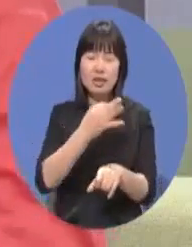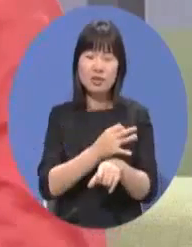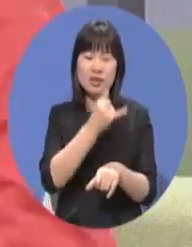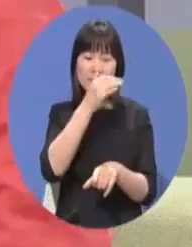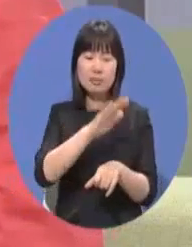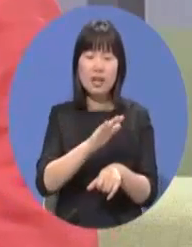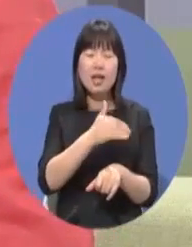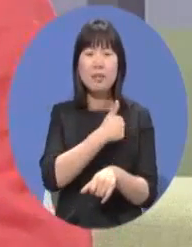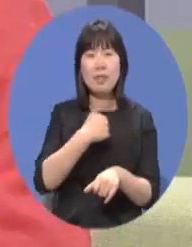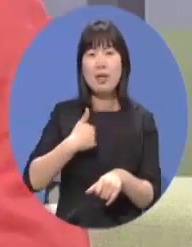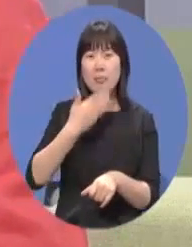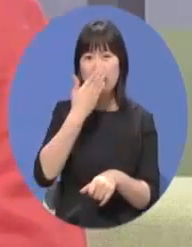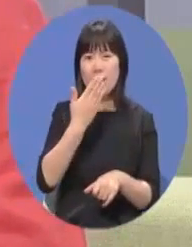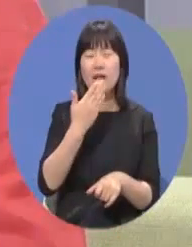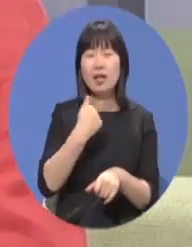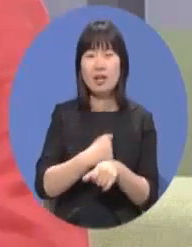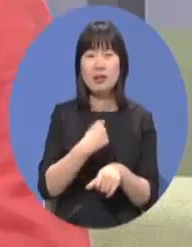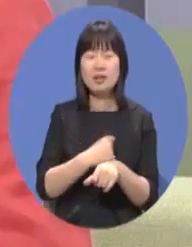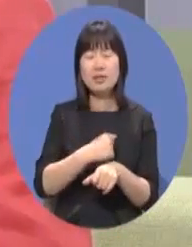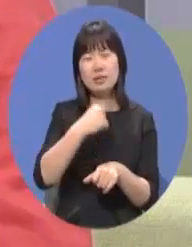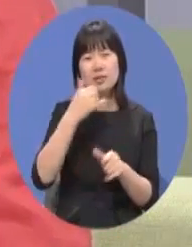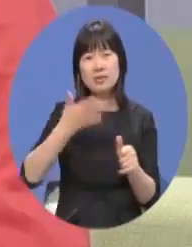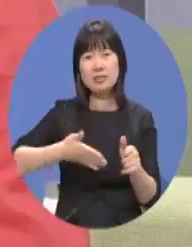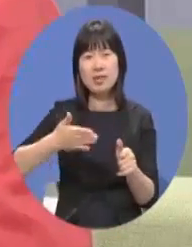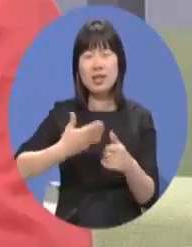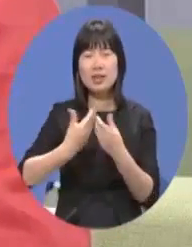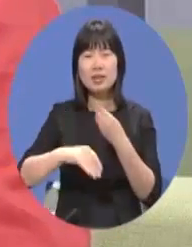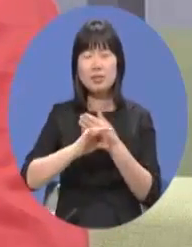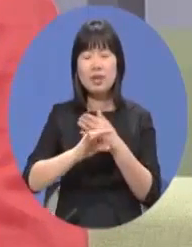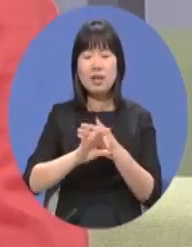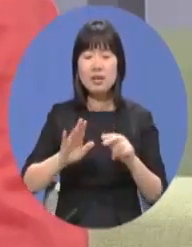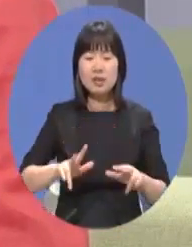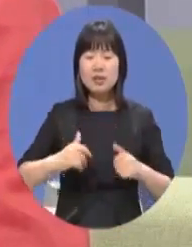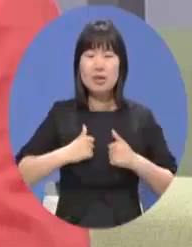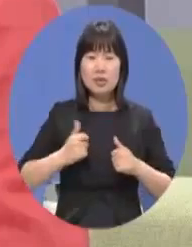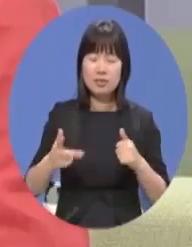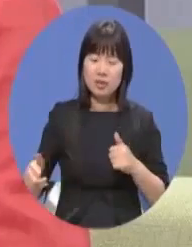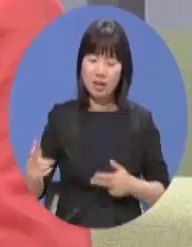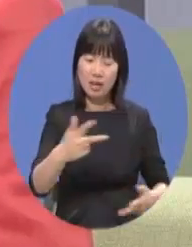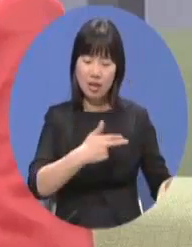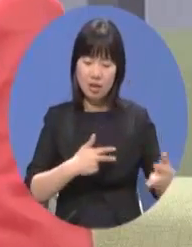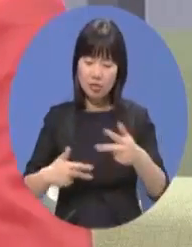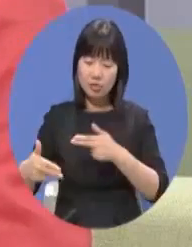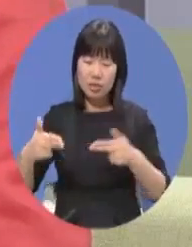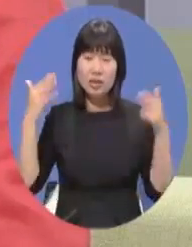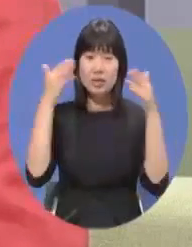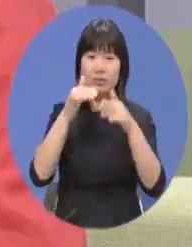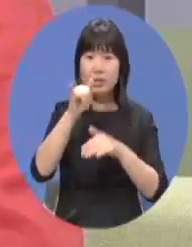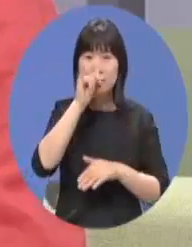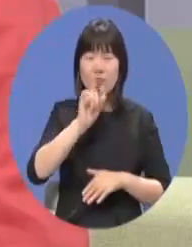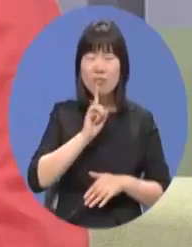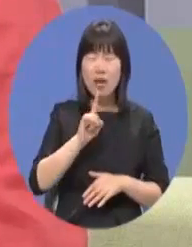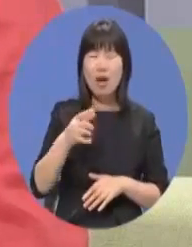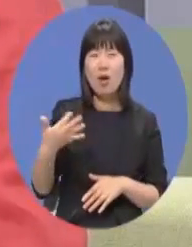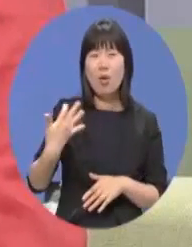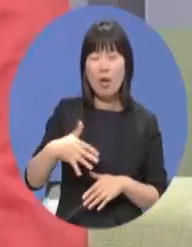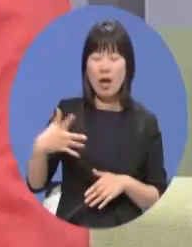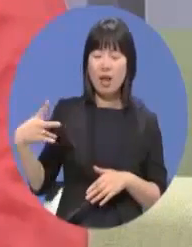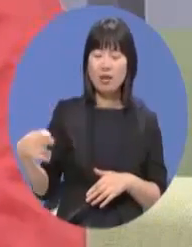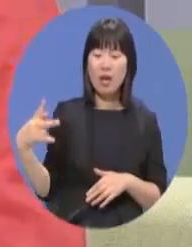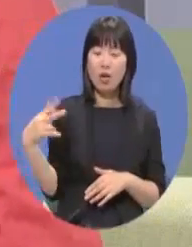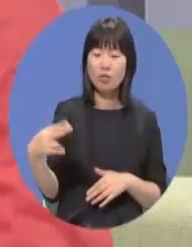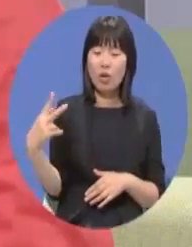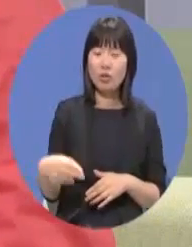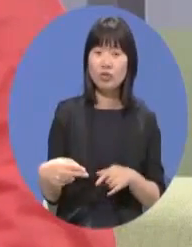단순하지만 그것을 만끽할 수 있도록 해 주시는 거예요. 예를 들면 열심히 지금 자르는 데 집중했거든요. 그러면 와,